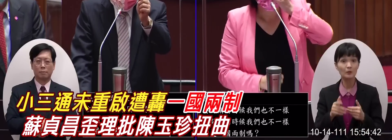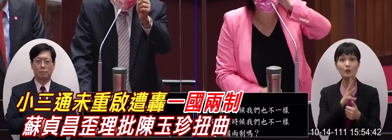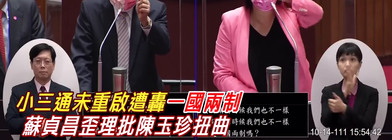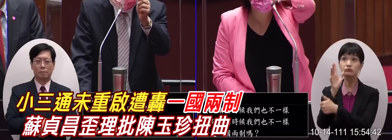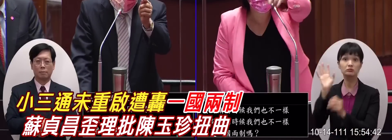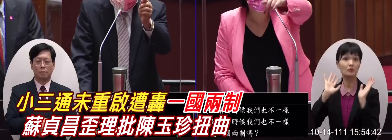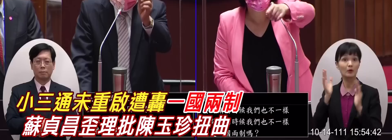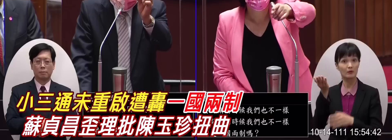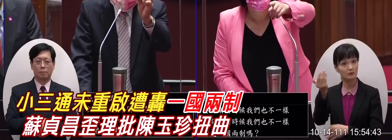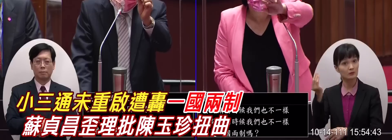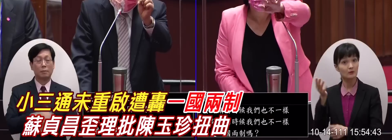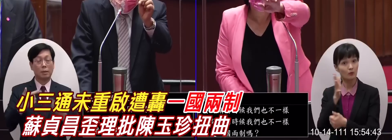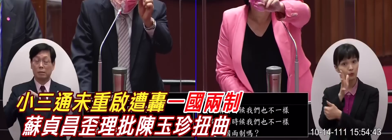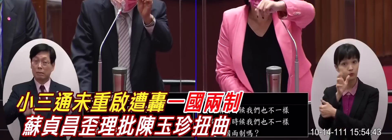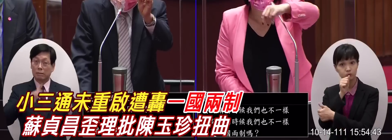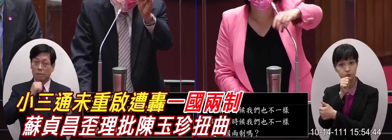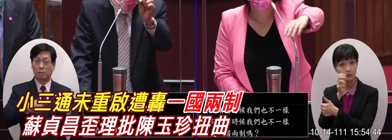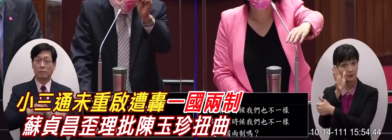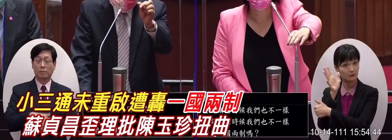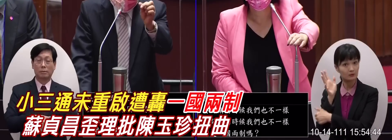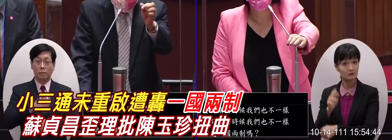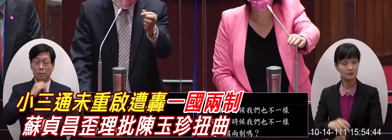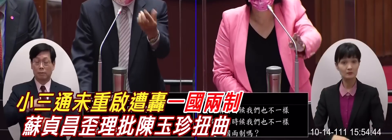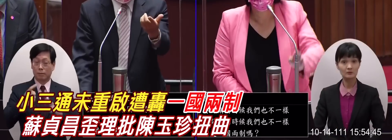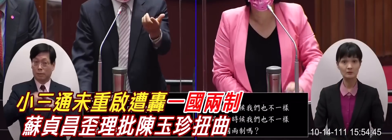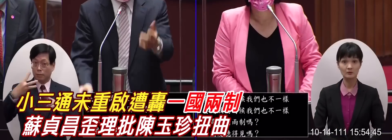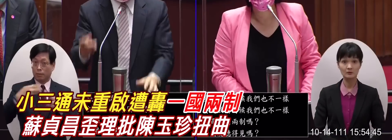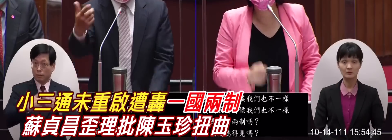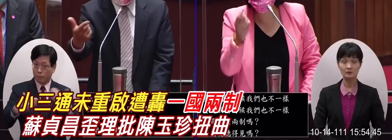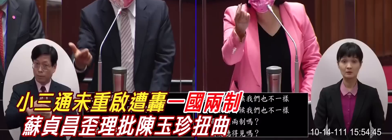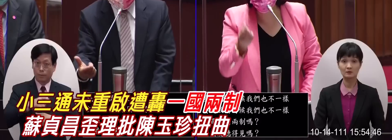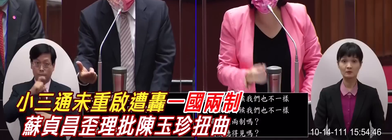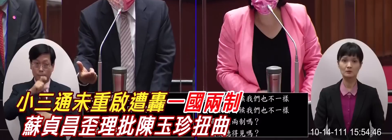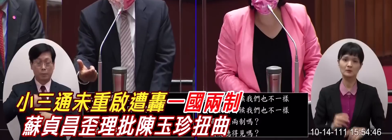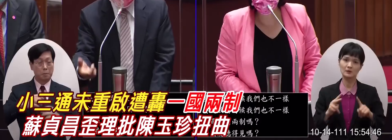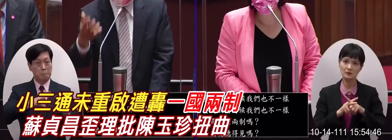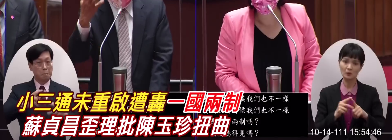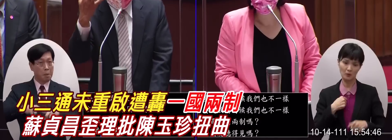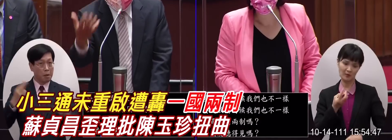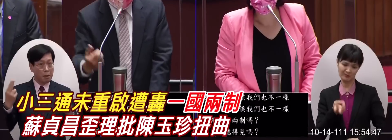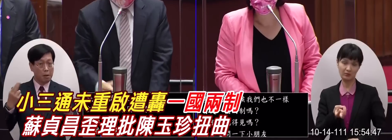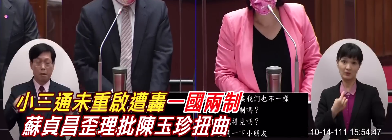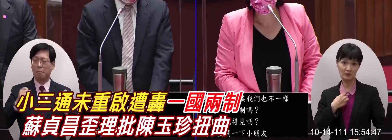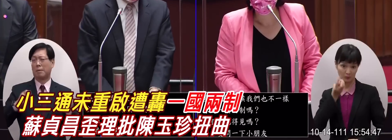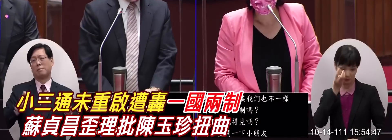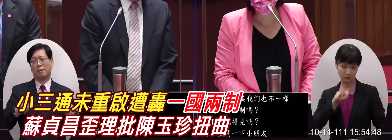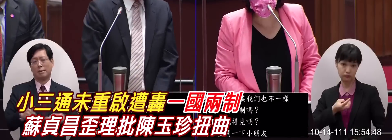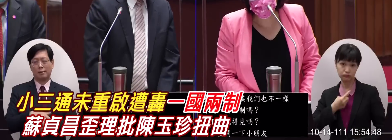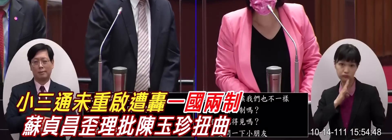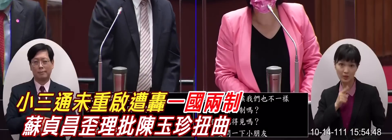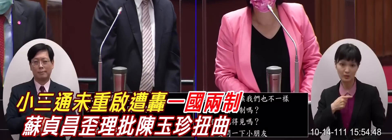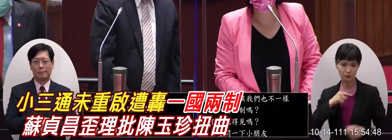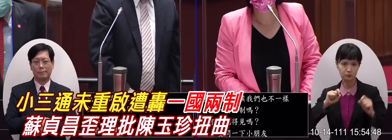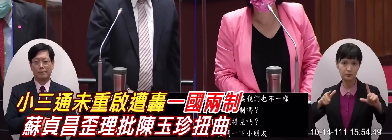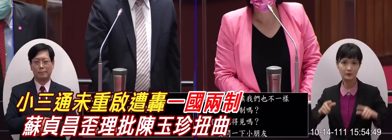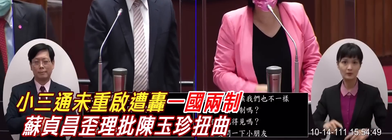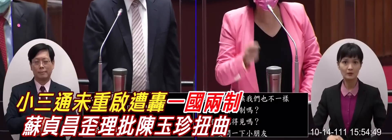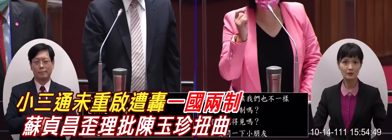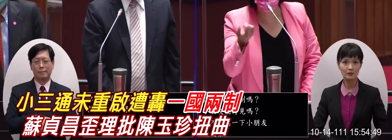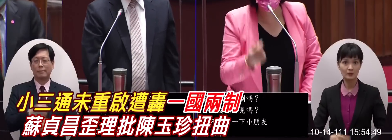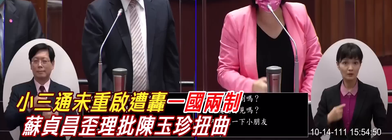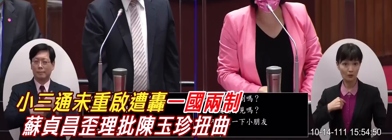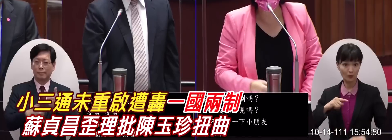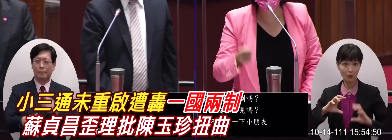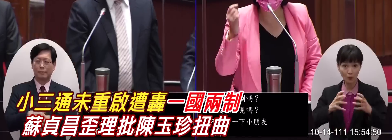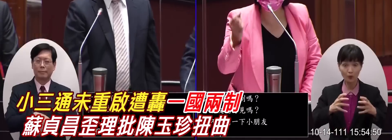友？ 你这小三通为什么他叫？ 我们小就这样说， 就不一样啊。 不一样。我们不